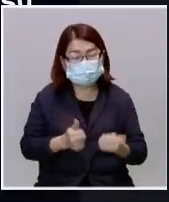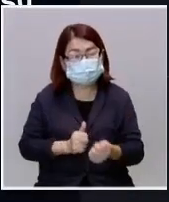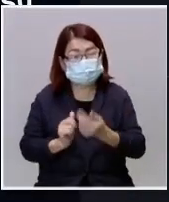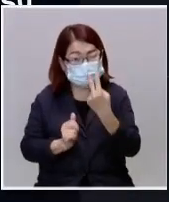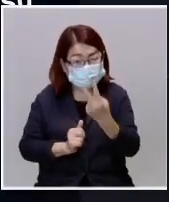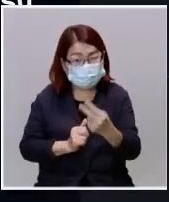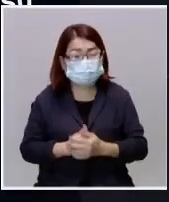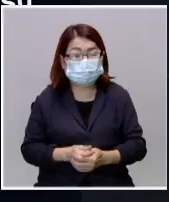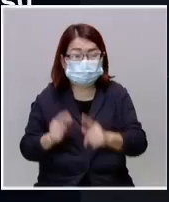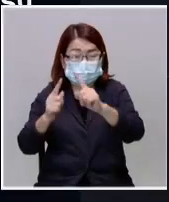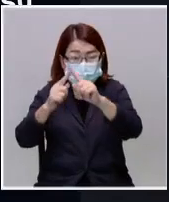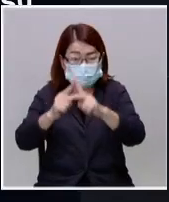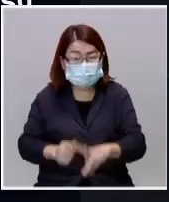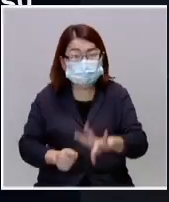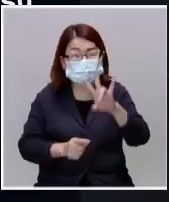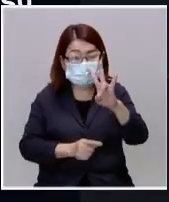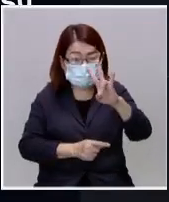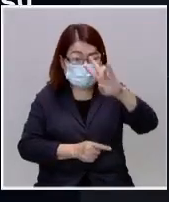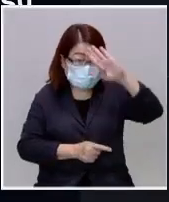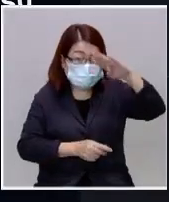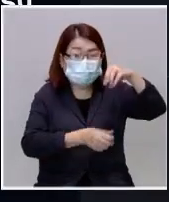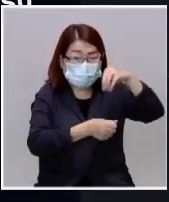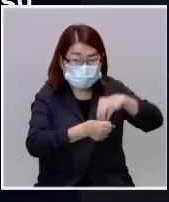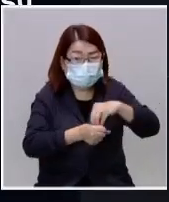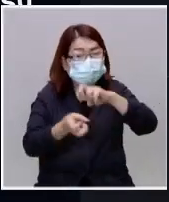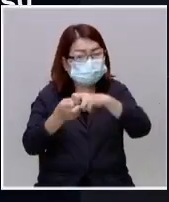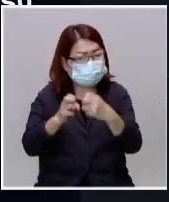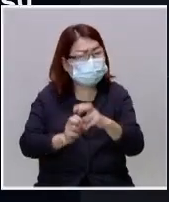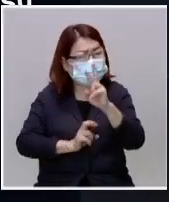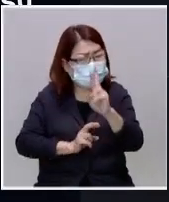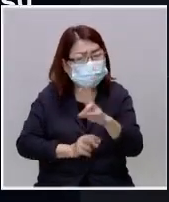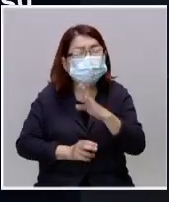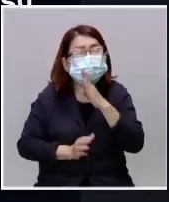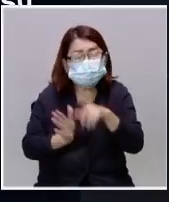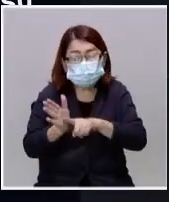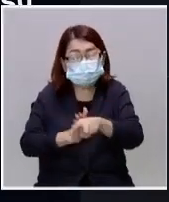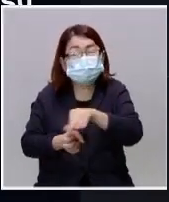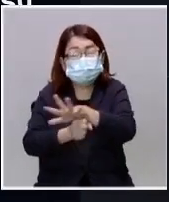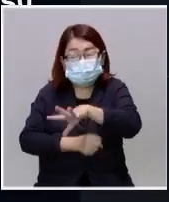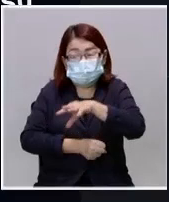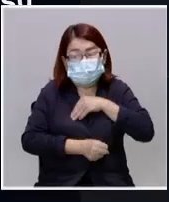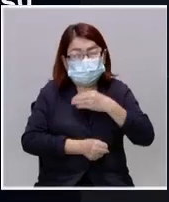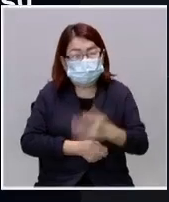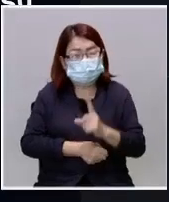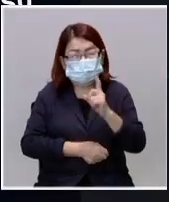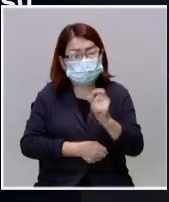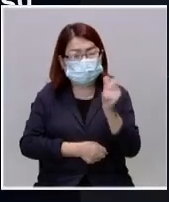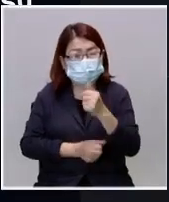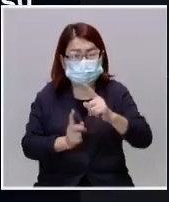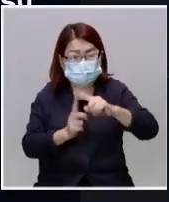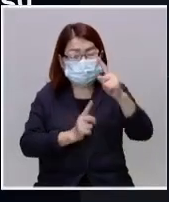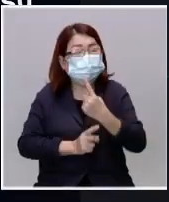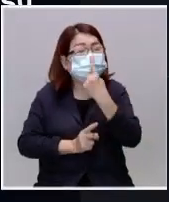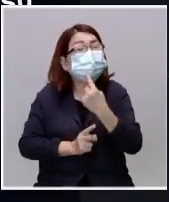คะ7อันดับโรคประจำตัวที่เป็นปัจจัยเสี่ยงทำให้เสียชีวิตจากโควิด-19 โดยอันดับแรกค่ะคือโรคความดันโล